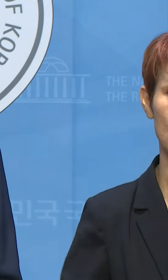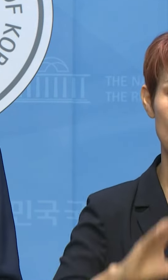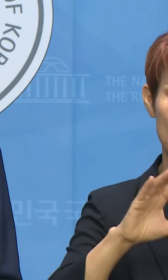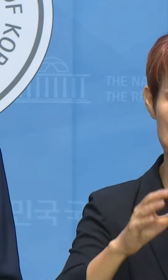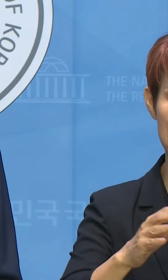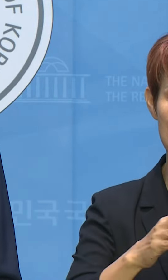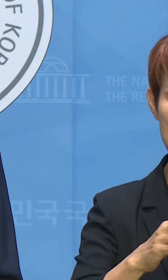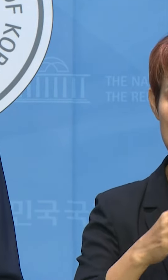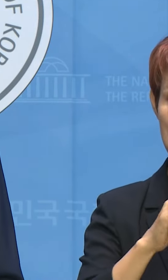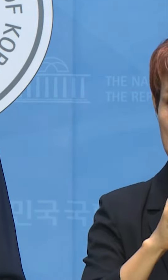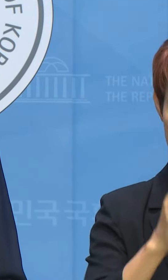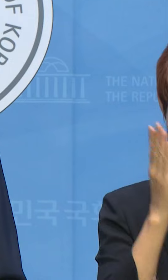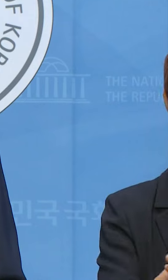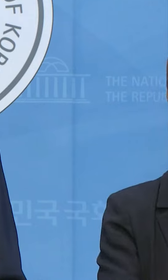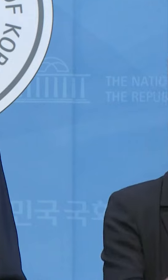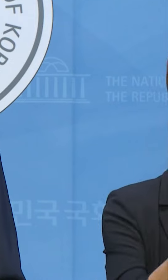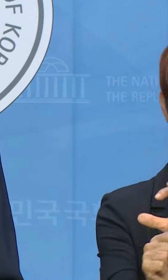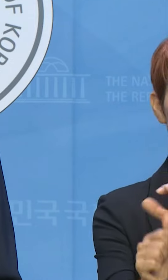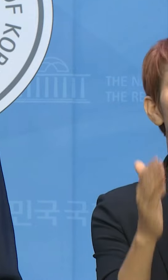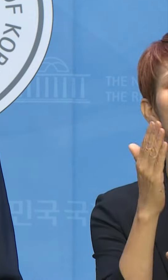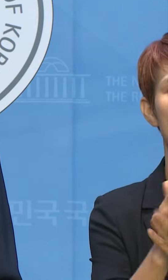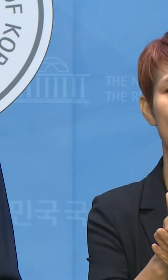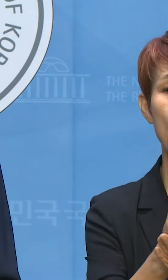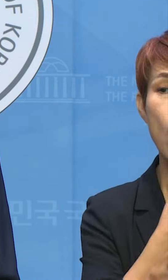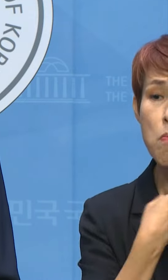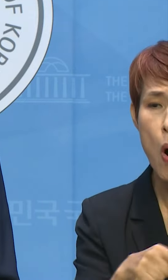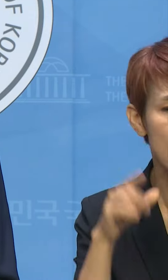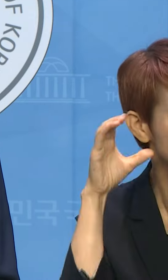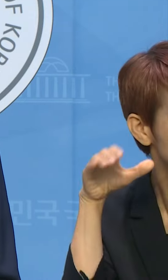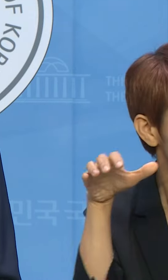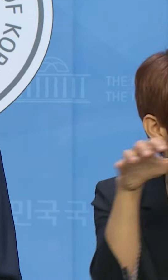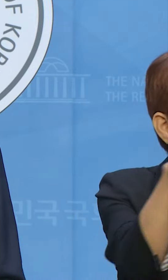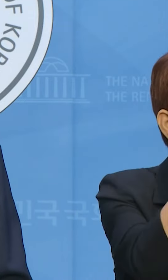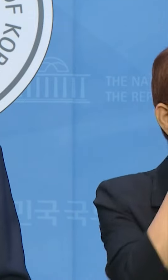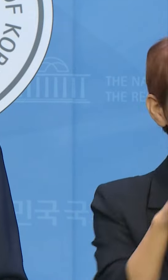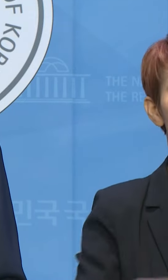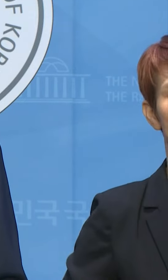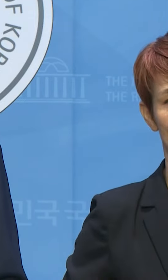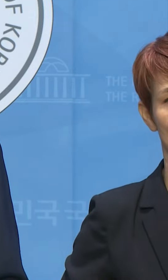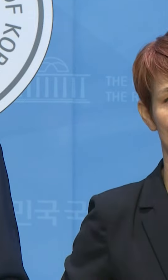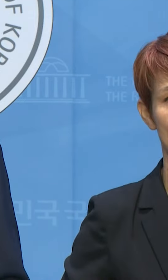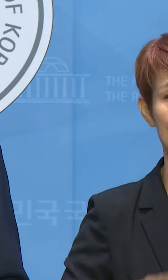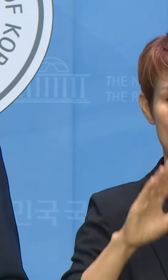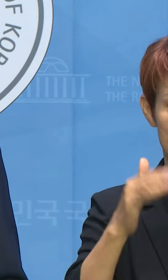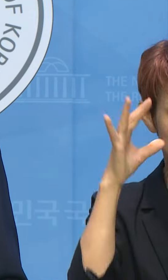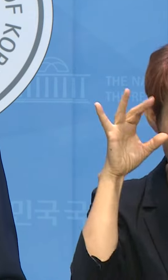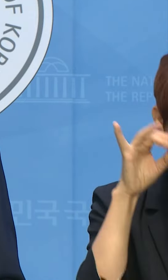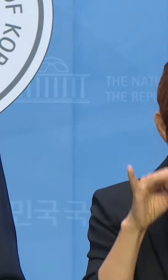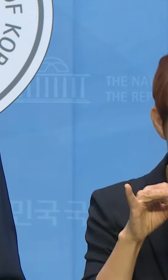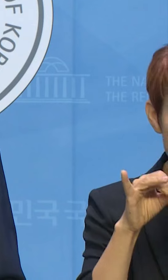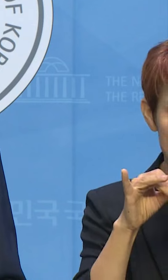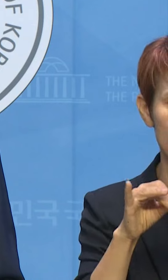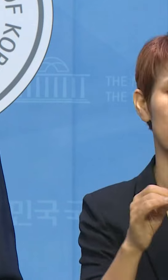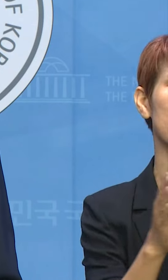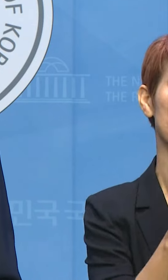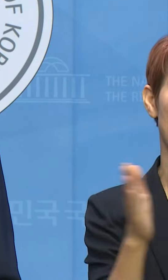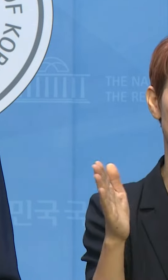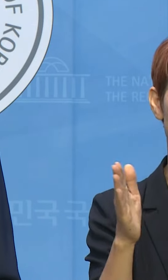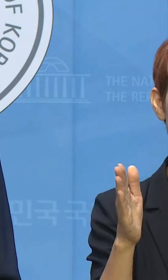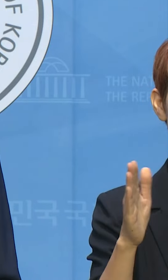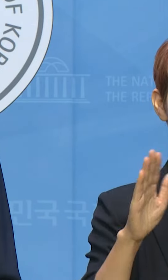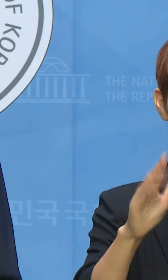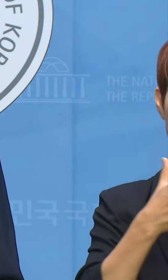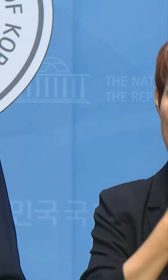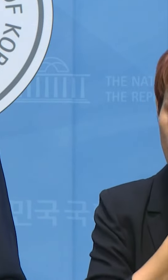을을 목소리에 귀기울여야 합니다 국민 공감에서 출발해 국민의